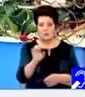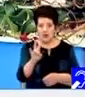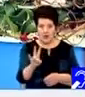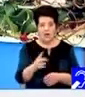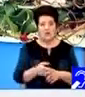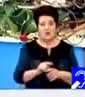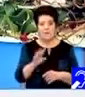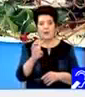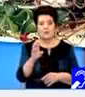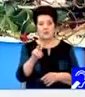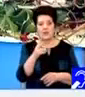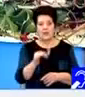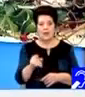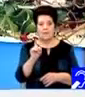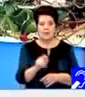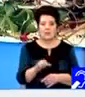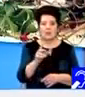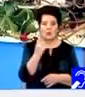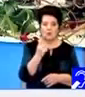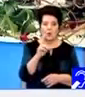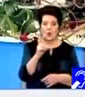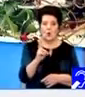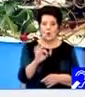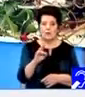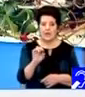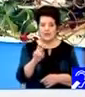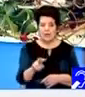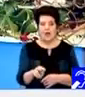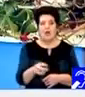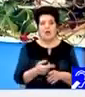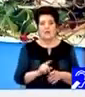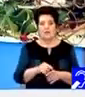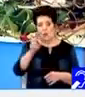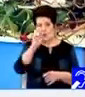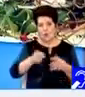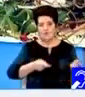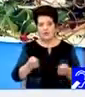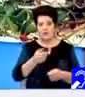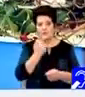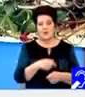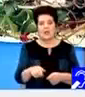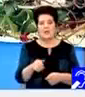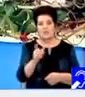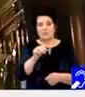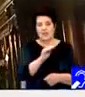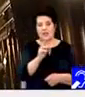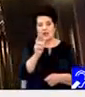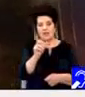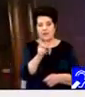un dineu și 400 de lei sunt oferiți pentru un cocktail. Guvernul a majorat alocațiile financiare pentru delegațiile oficiale.